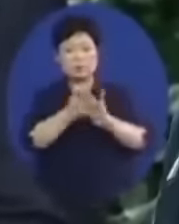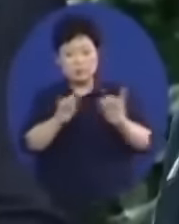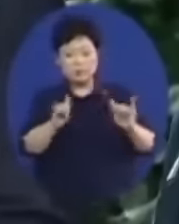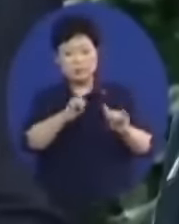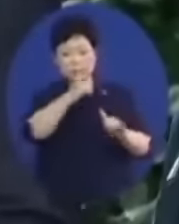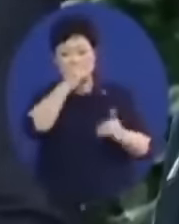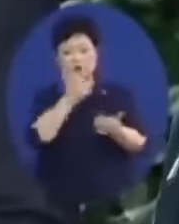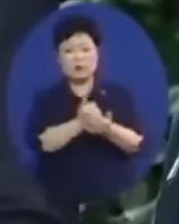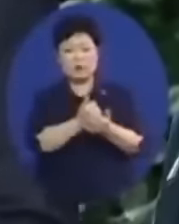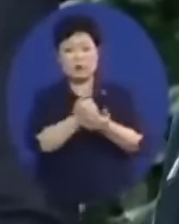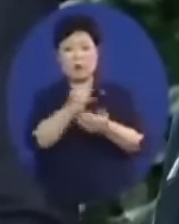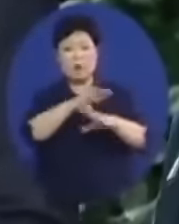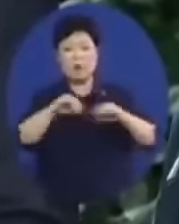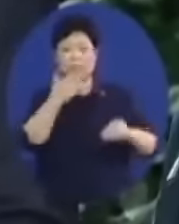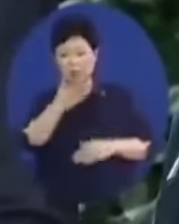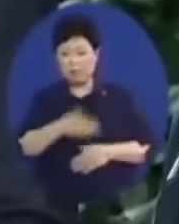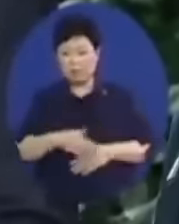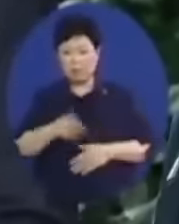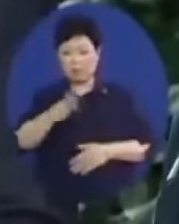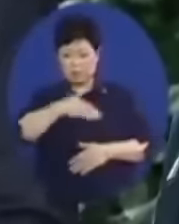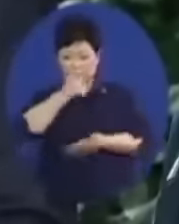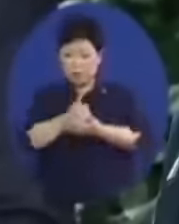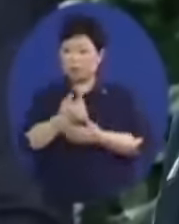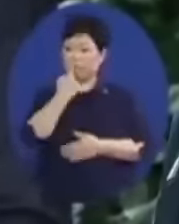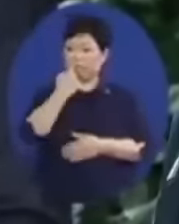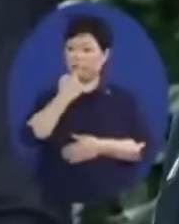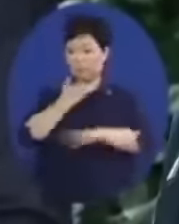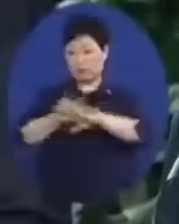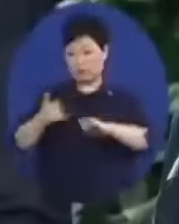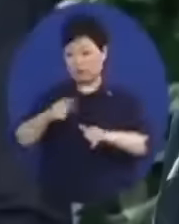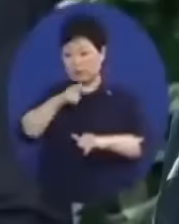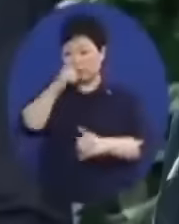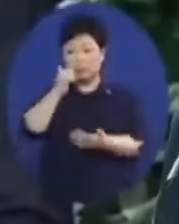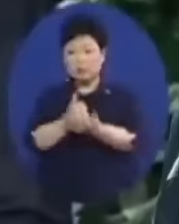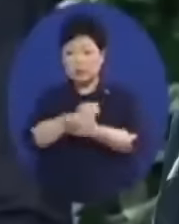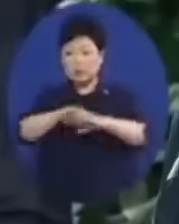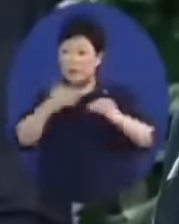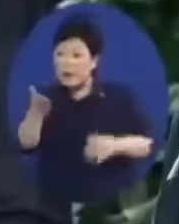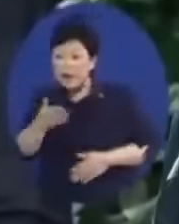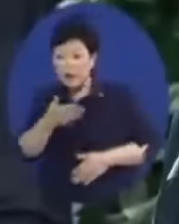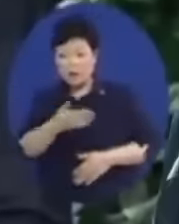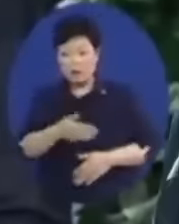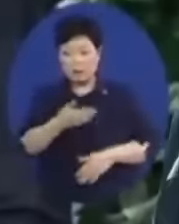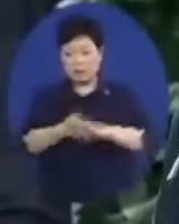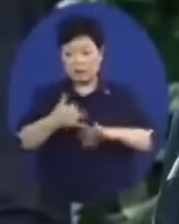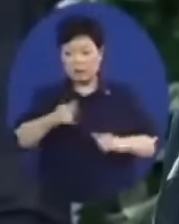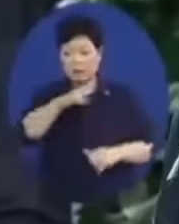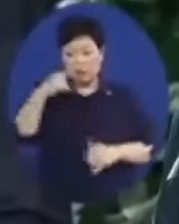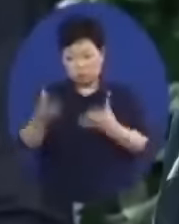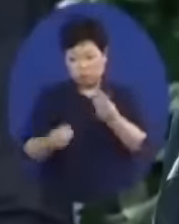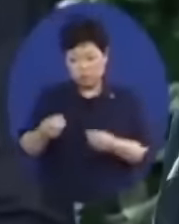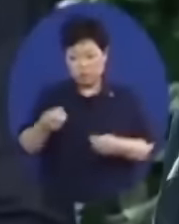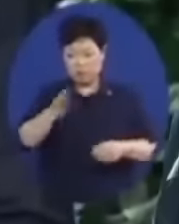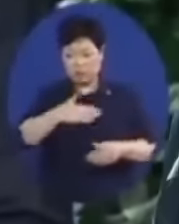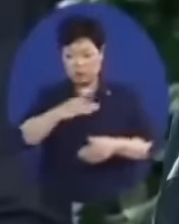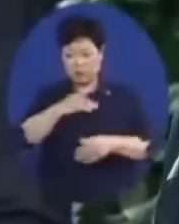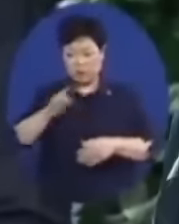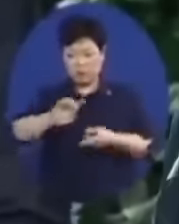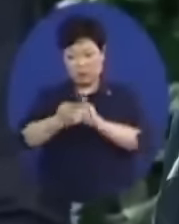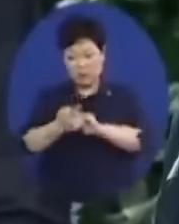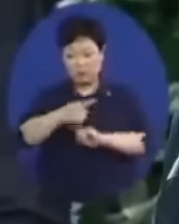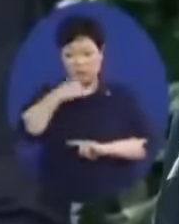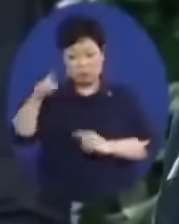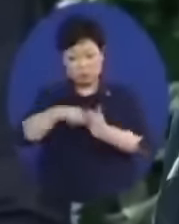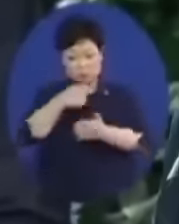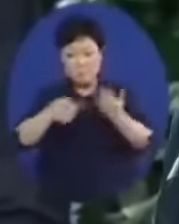있지 자기가 죄 있는 사람이 다른 사람 죄를 어떻게 감당합니까? 빚쟁이가 남의 빚을 갚을 수가 있습니까? 부자가 남의 빚을 갚지 빚쟁이